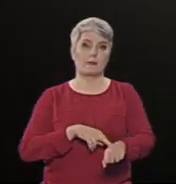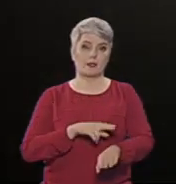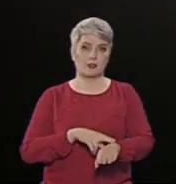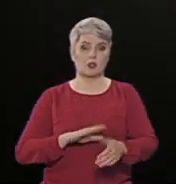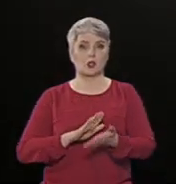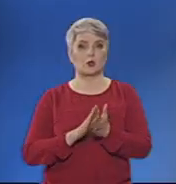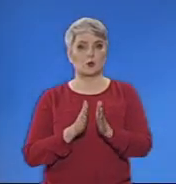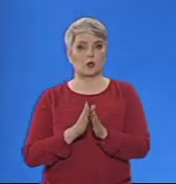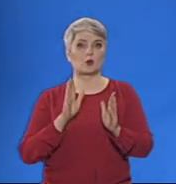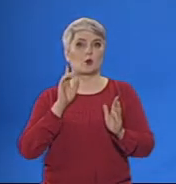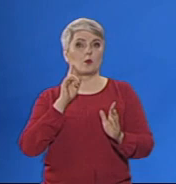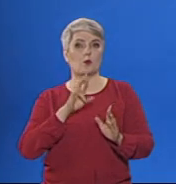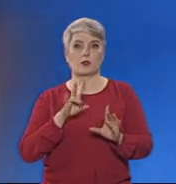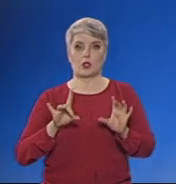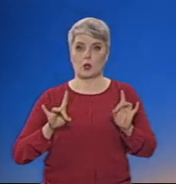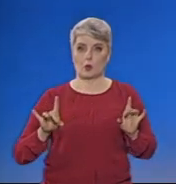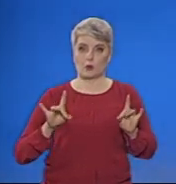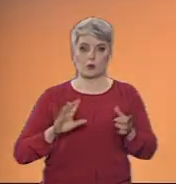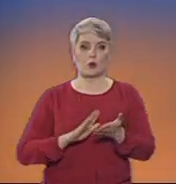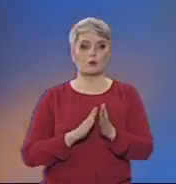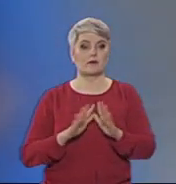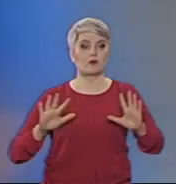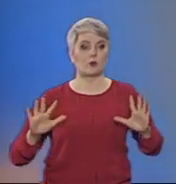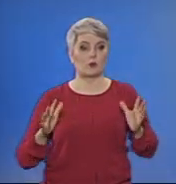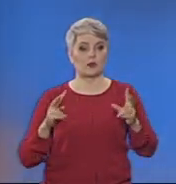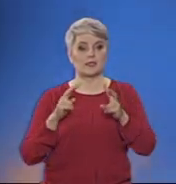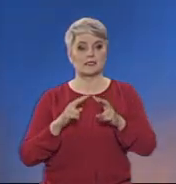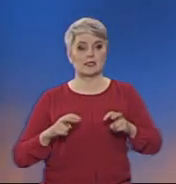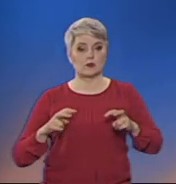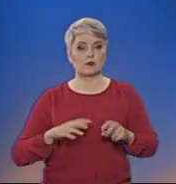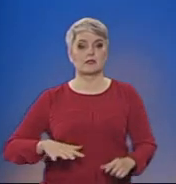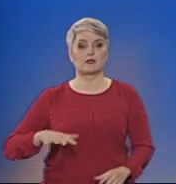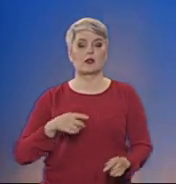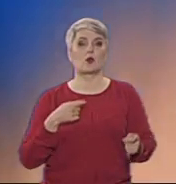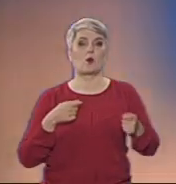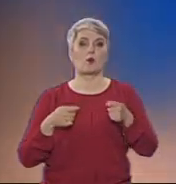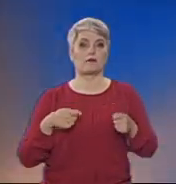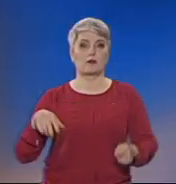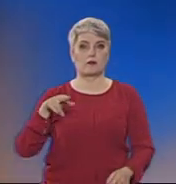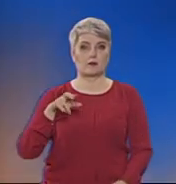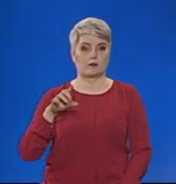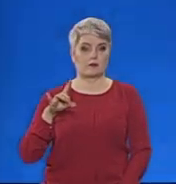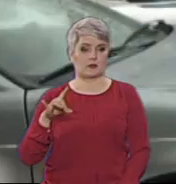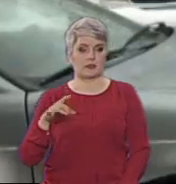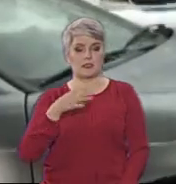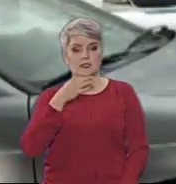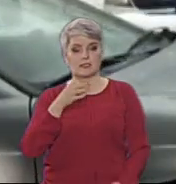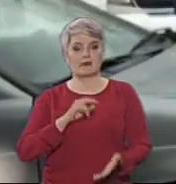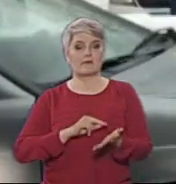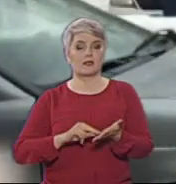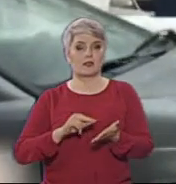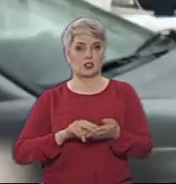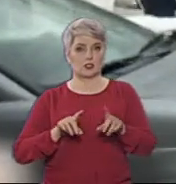ситуацію поки не коментують. Обстави події з'ясовує територіальне управління Держбюро розслідувань, сказав речник відомства